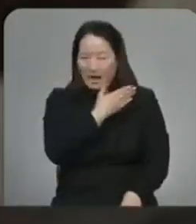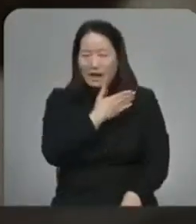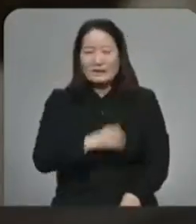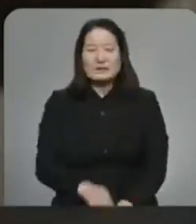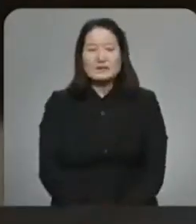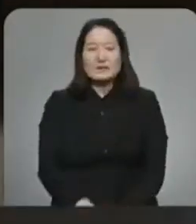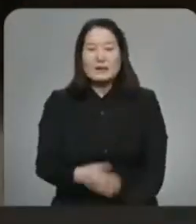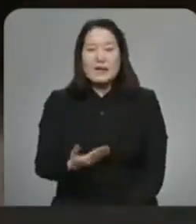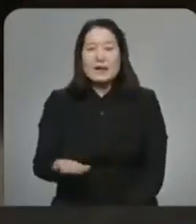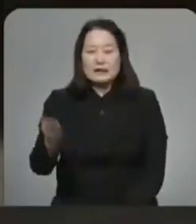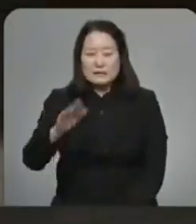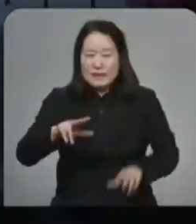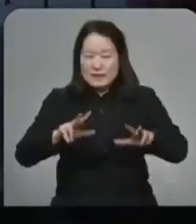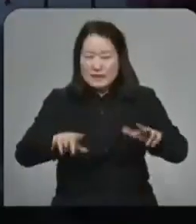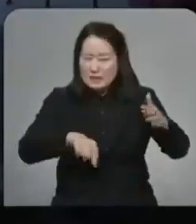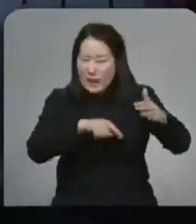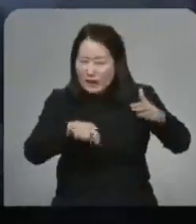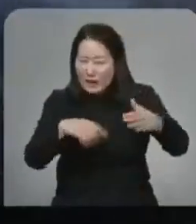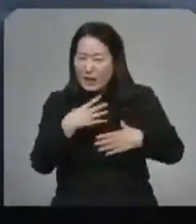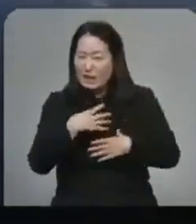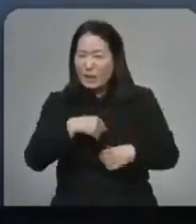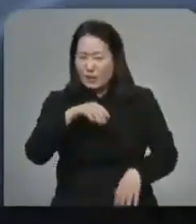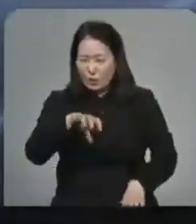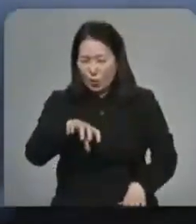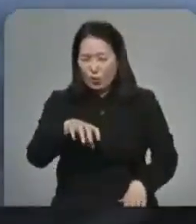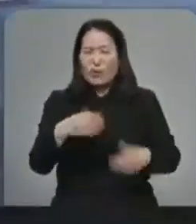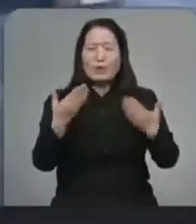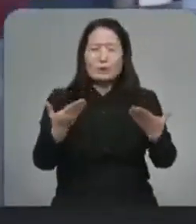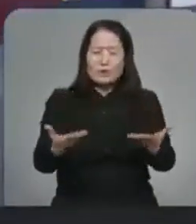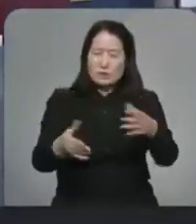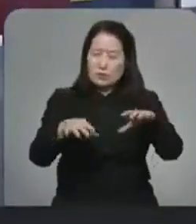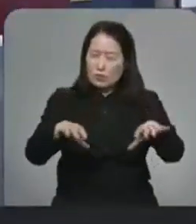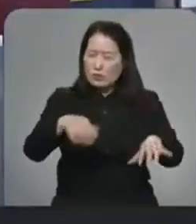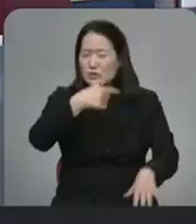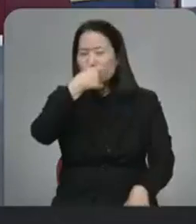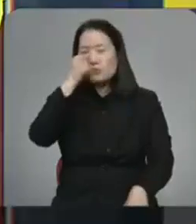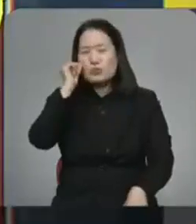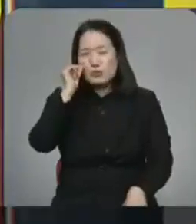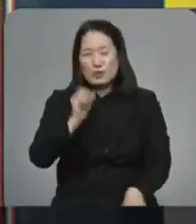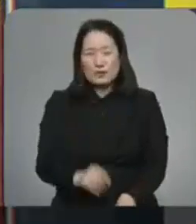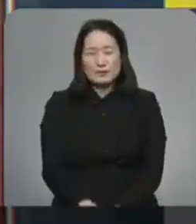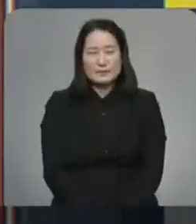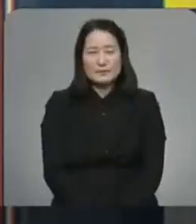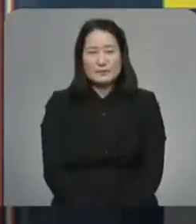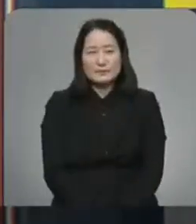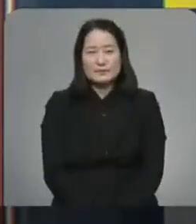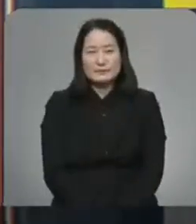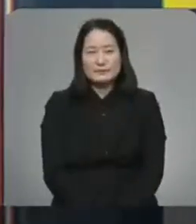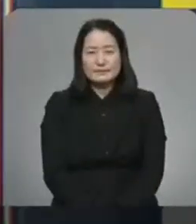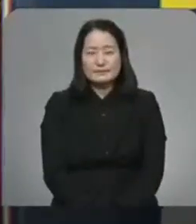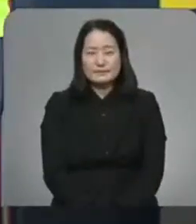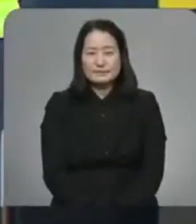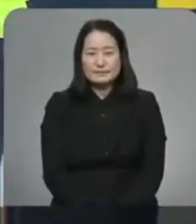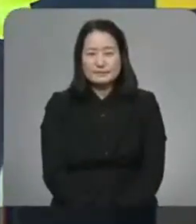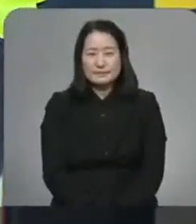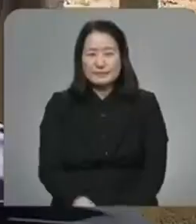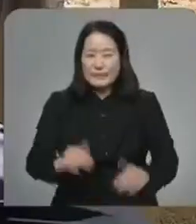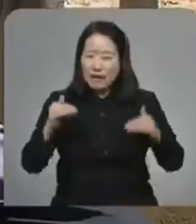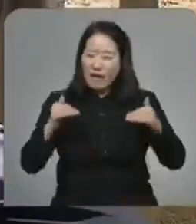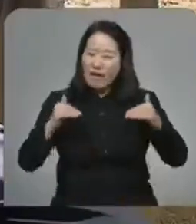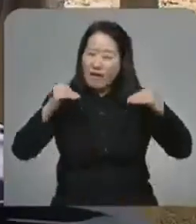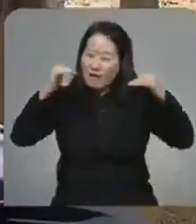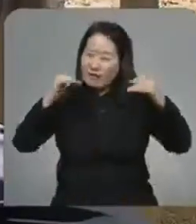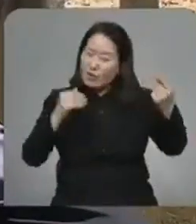하지만 아직까지는 놀이시설 안의 편의시설과 휴식 공간 등은 부족하다는 지적입니다. 이제 어른들이